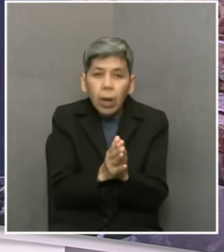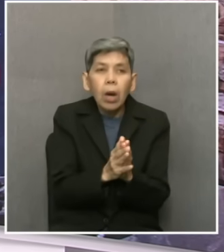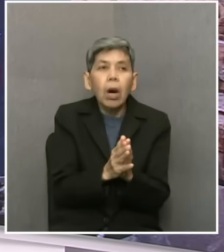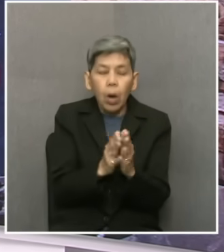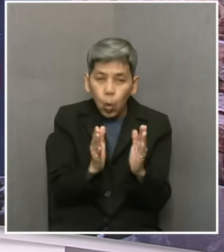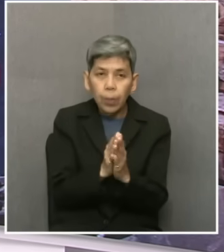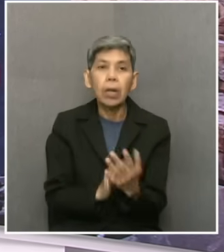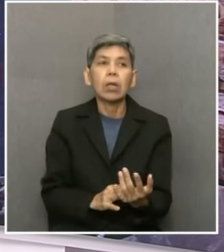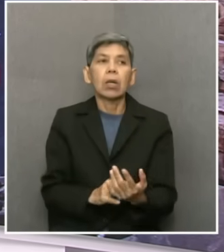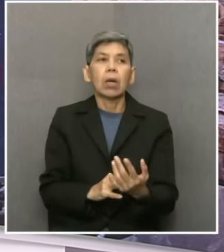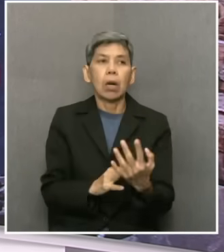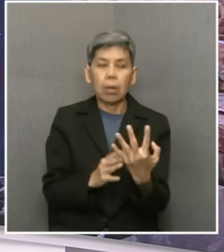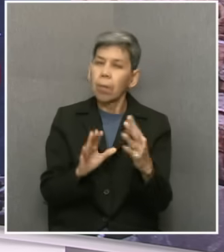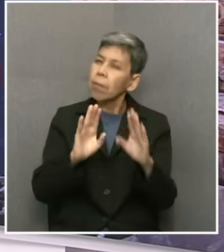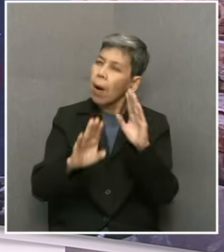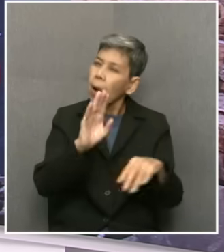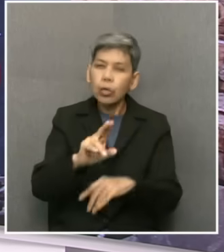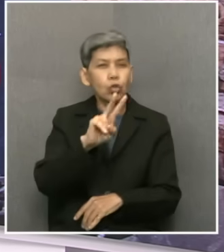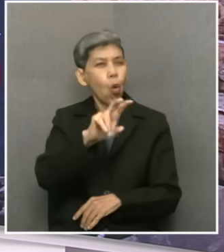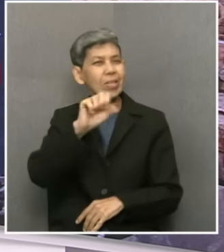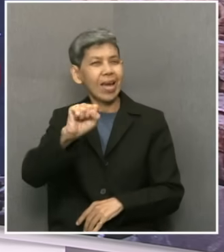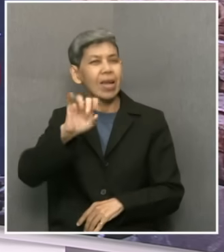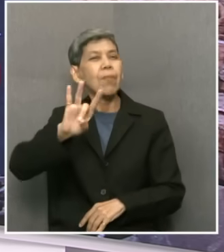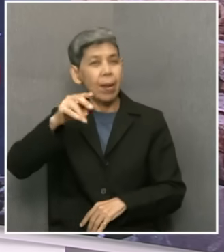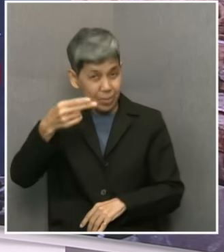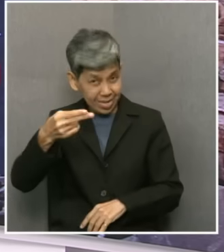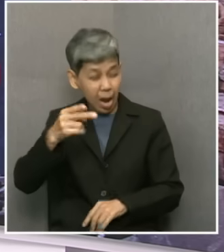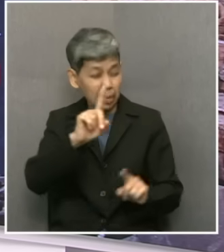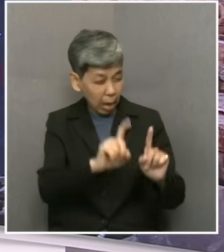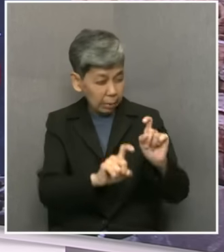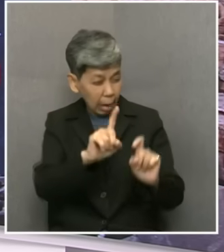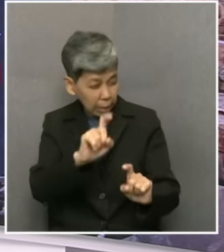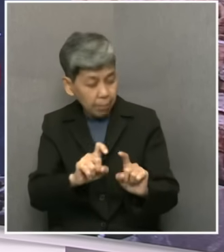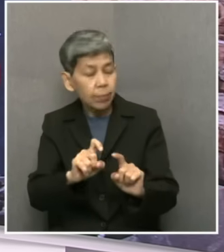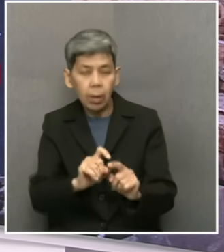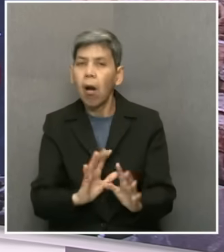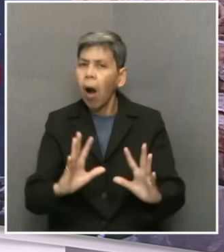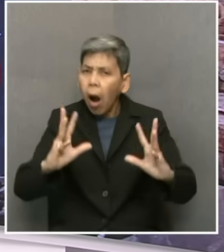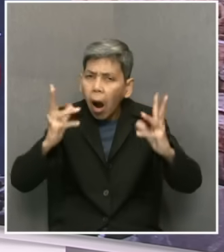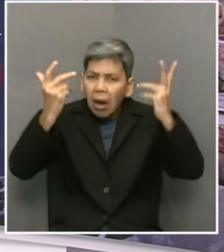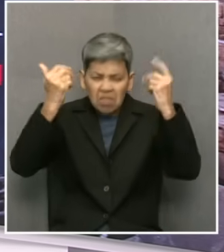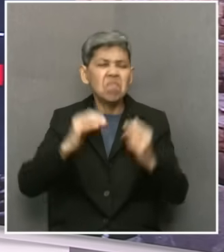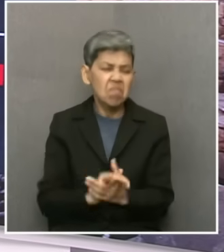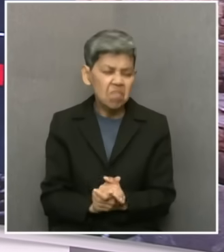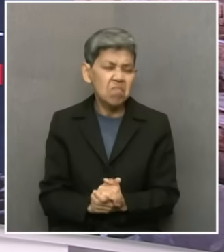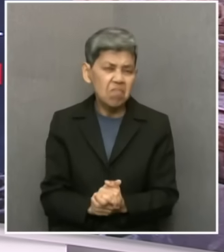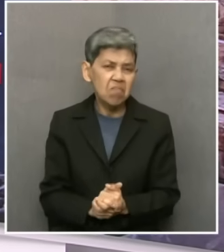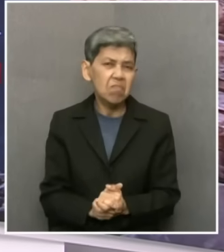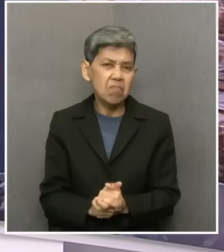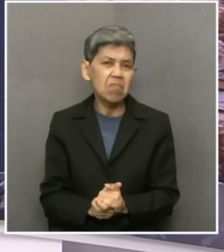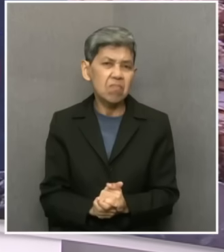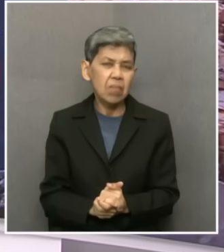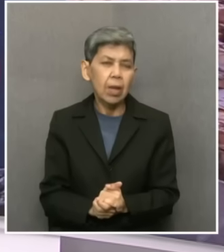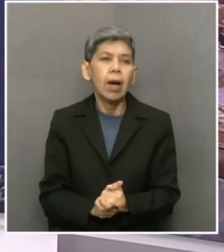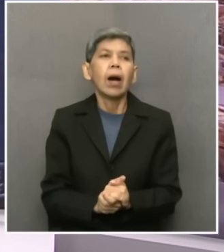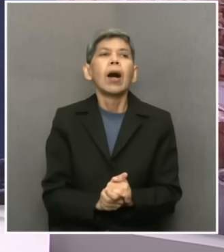ณ์แผ่นดินไหวในครั้งนั้นอยู่ที่ 280,000 คนแล้วก็ยังสูญหายอีกจำนวนมากนะคะถัดม